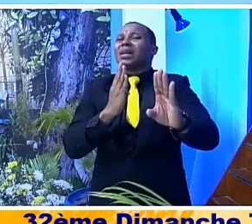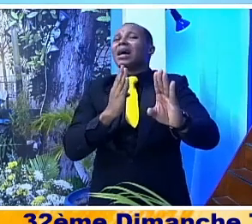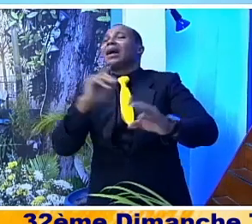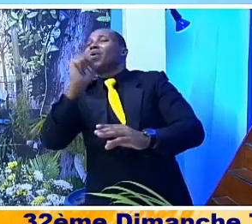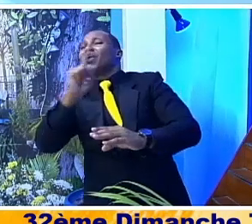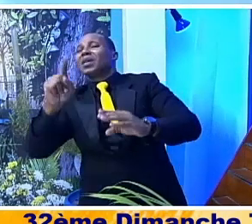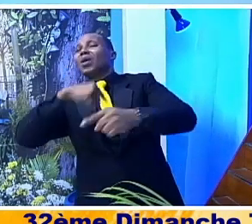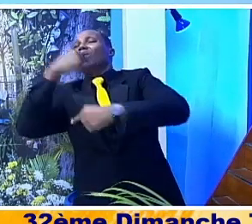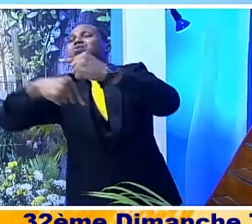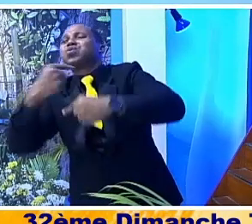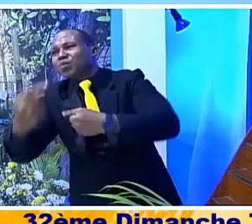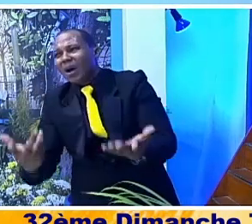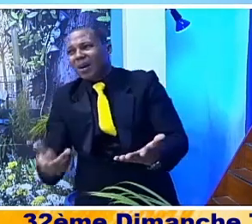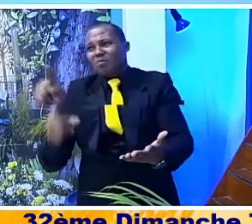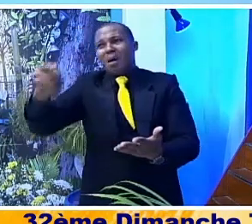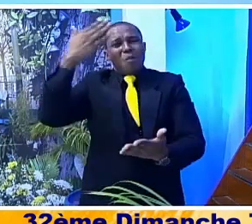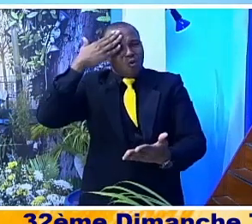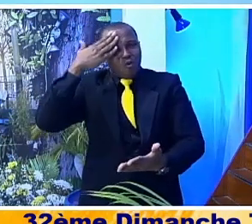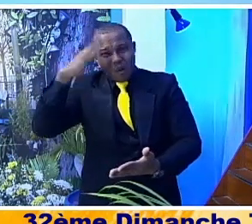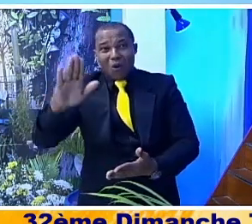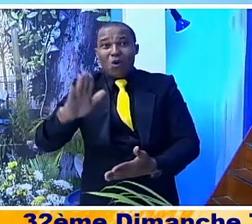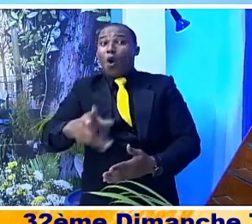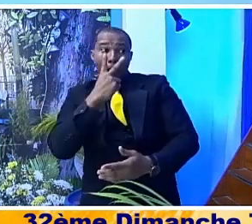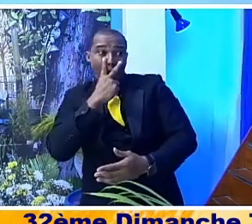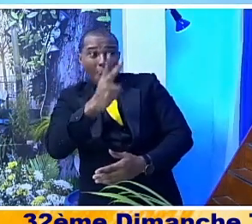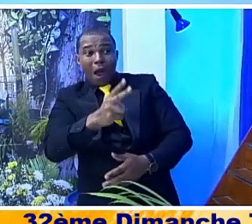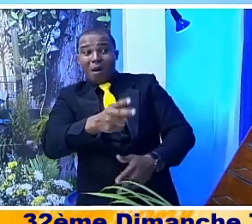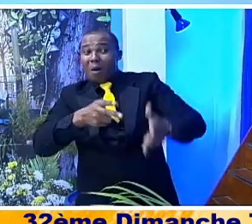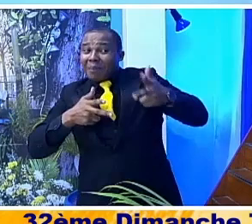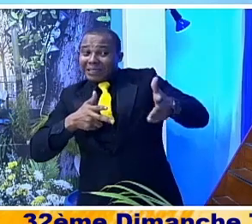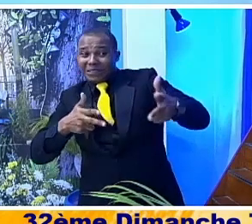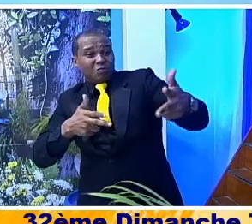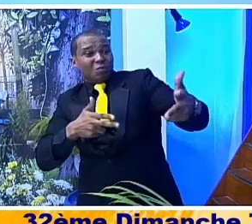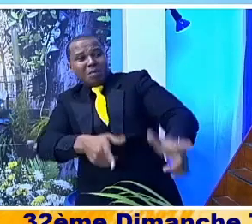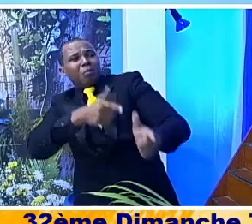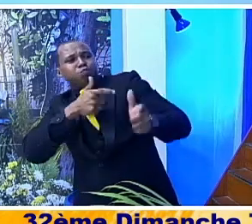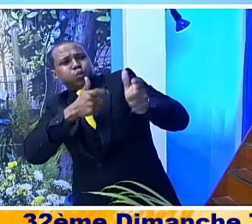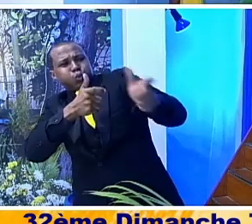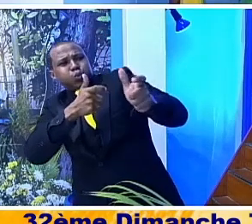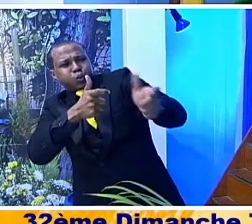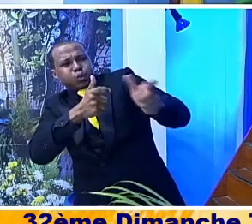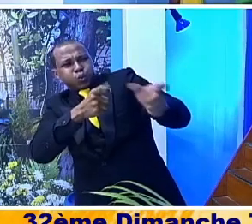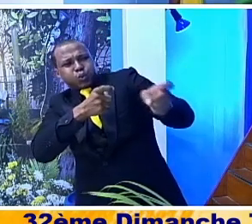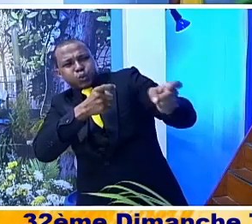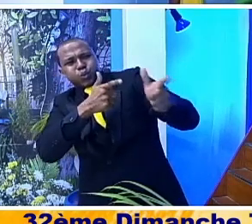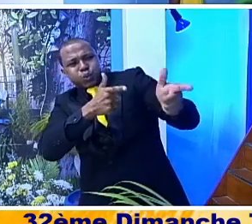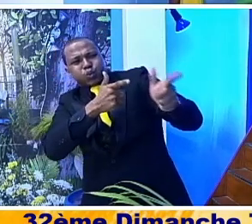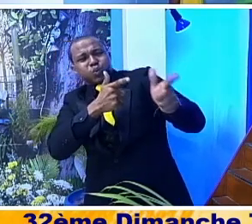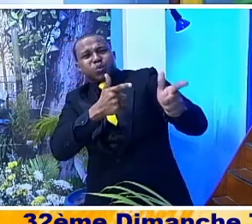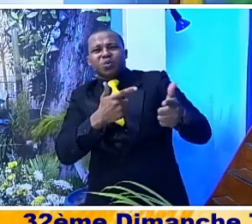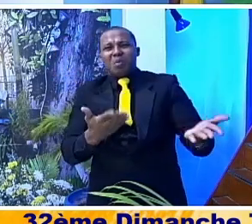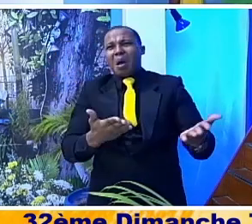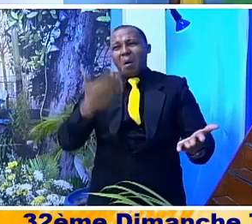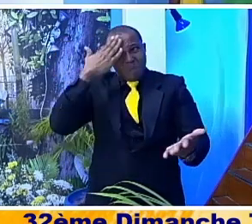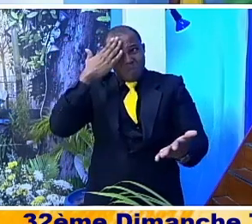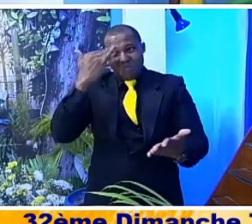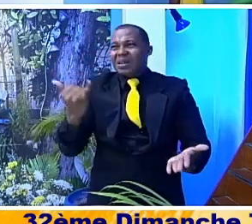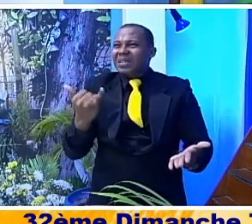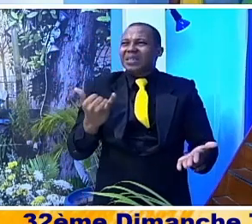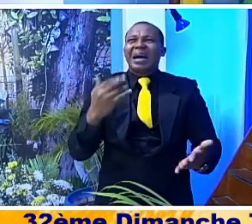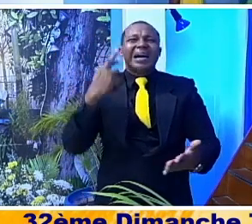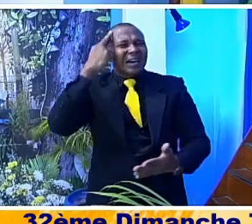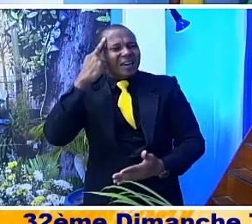pour vivre? Ou par contre, quoi machine a passé, ou tire sous li, moun mourir, et puis bon, ça l'utile. Réfléchis